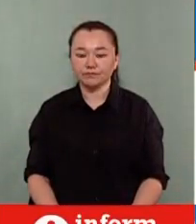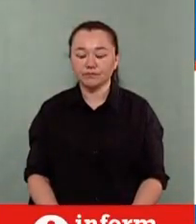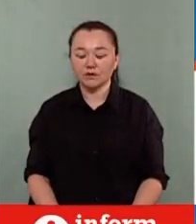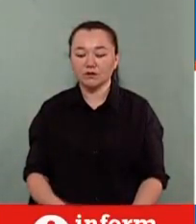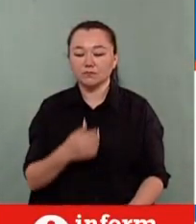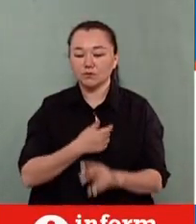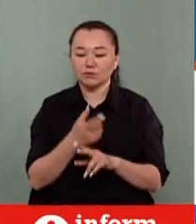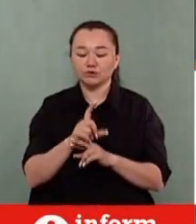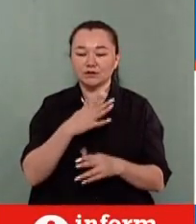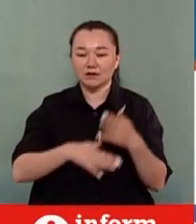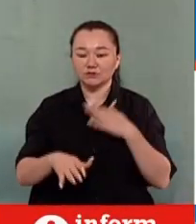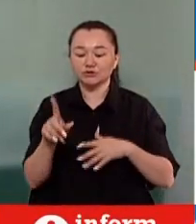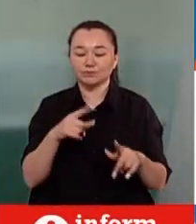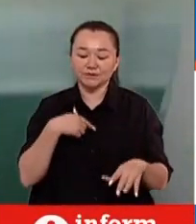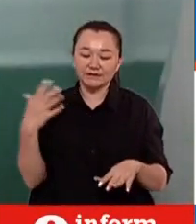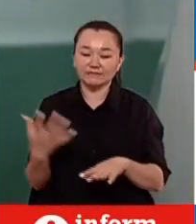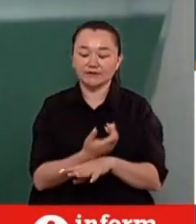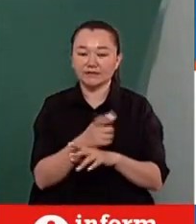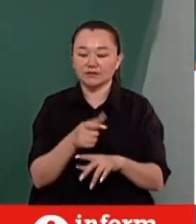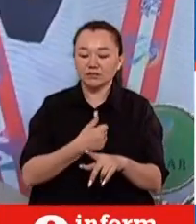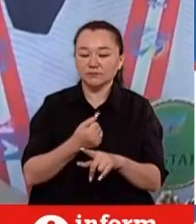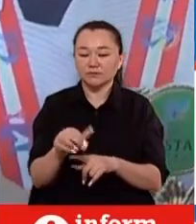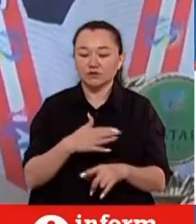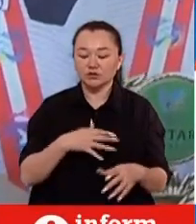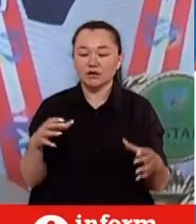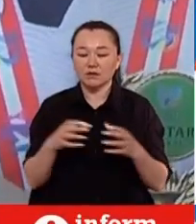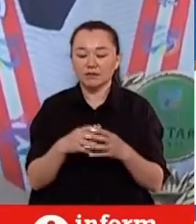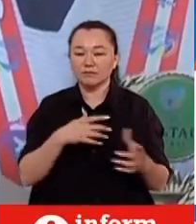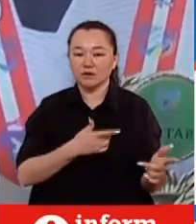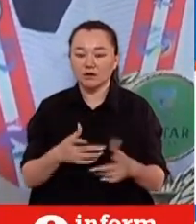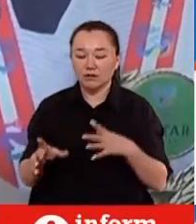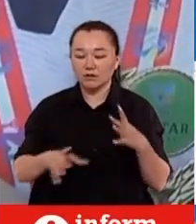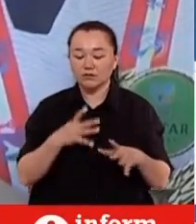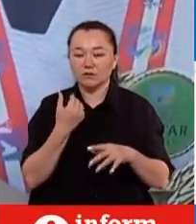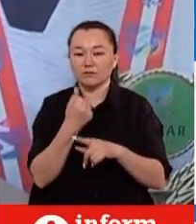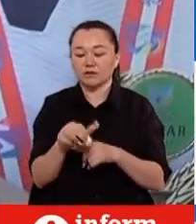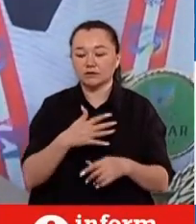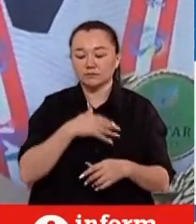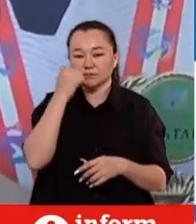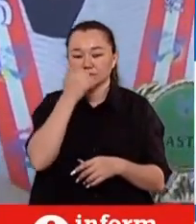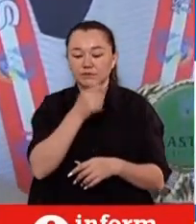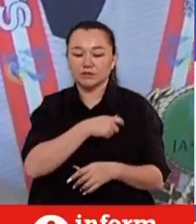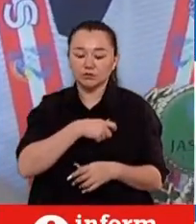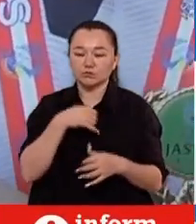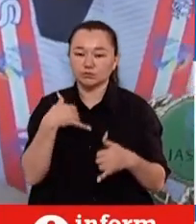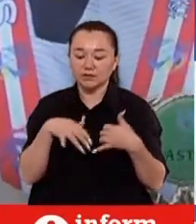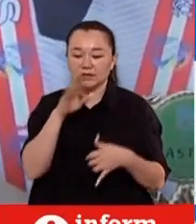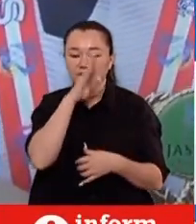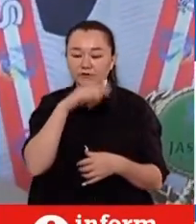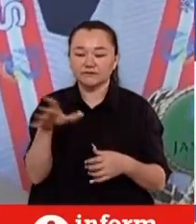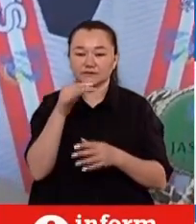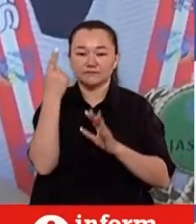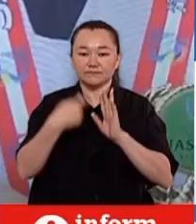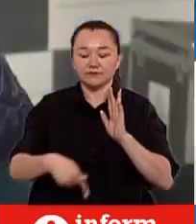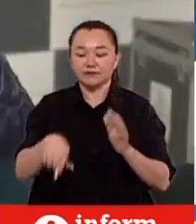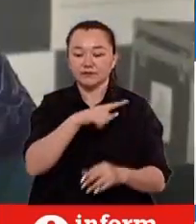Мы очень рады, что выиграли. Это достижение нашей команды. Мы готовились и победили. Спасибо нашему тренеру, учителям, родителям за то, что они верили в